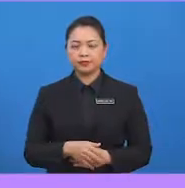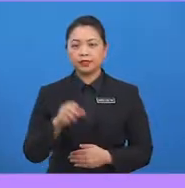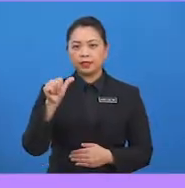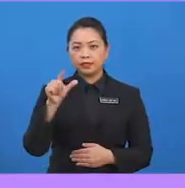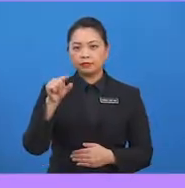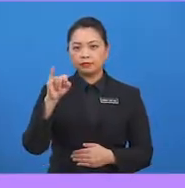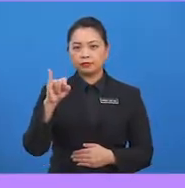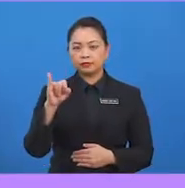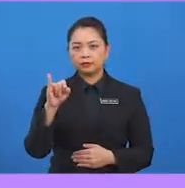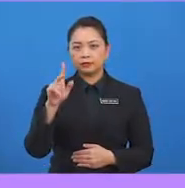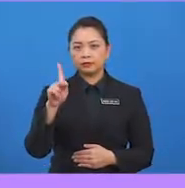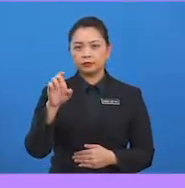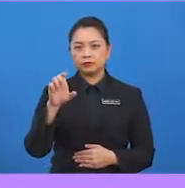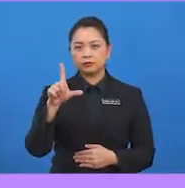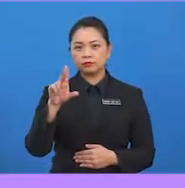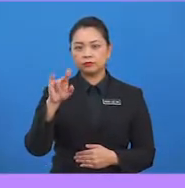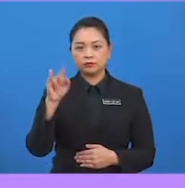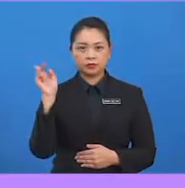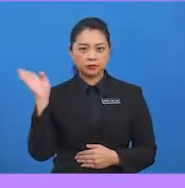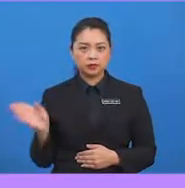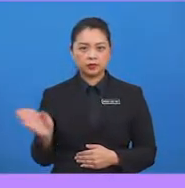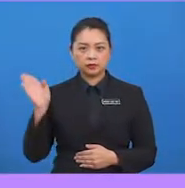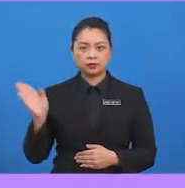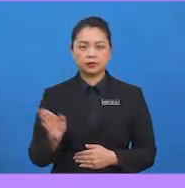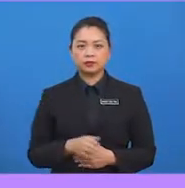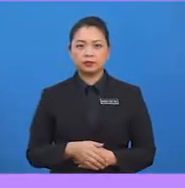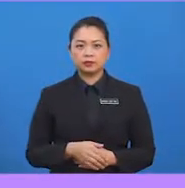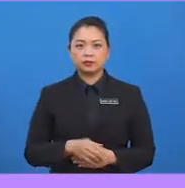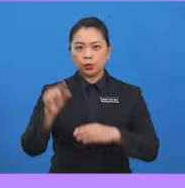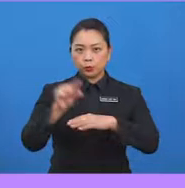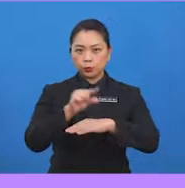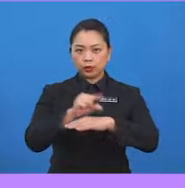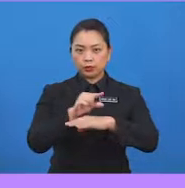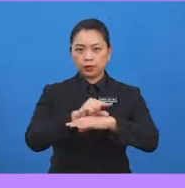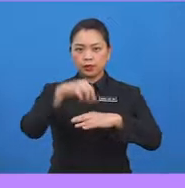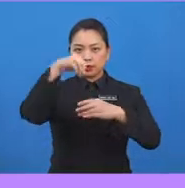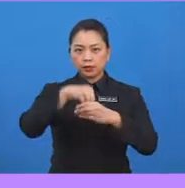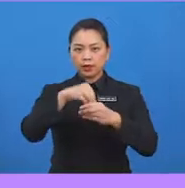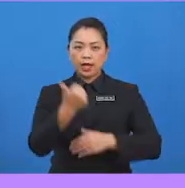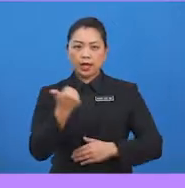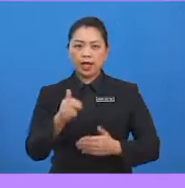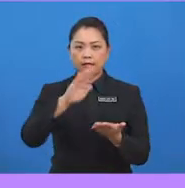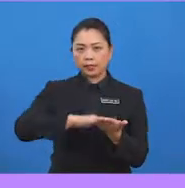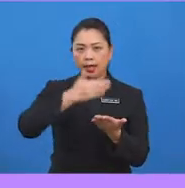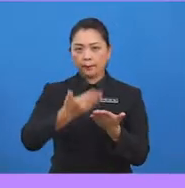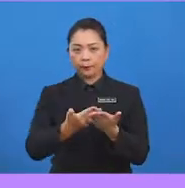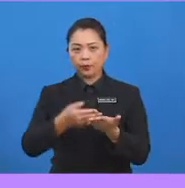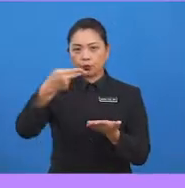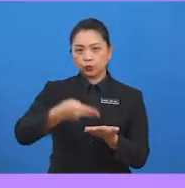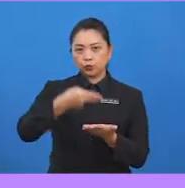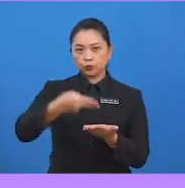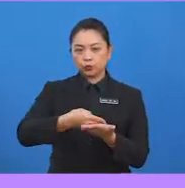alloy keluli nirkarat. Keluli nirkarat digunakan dalam peralatan dapur seperti